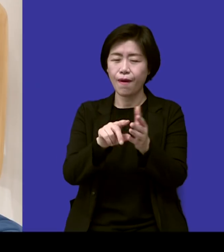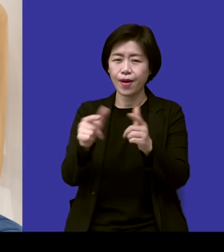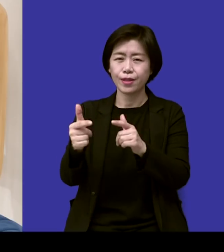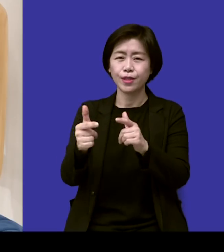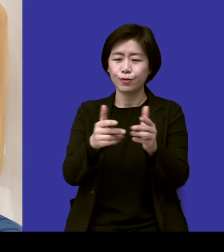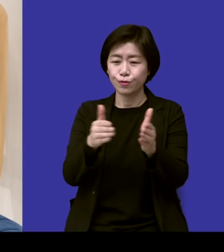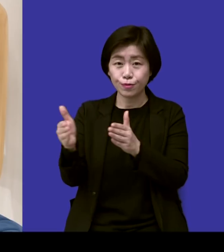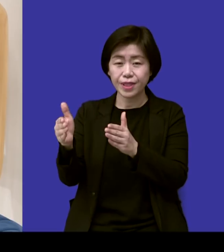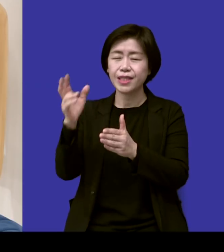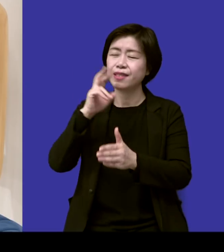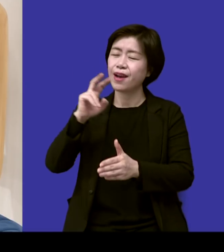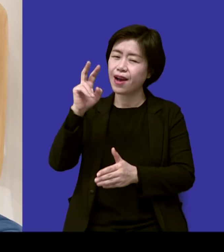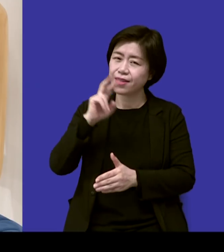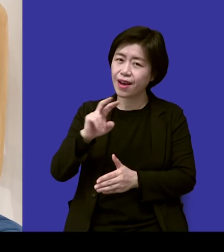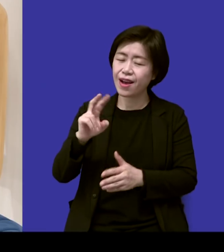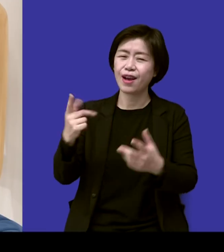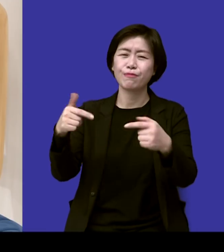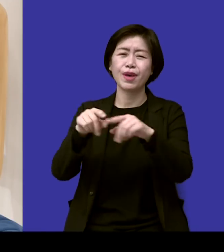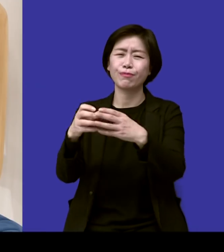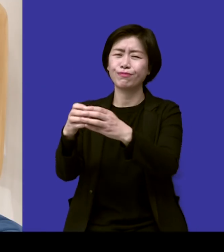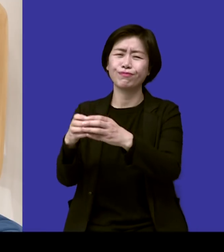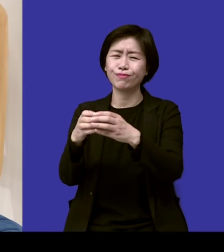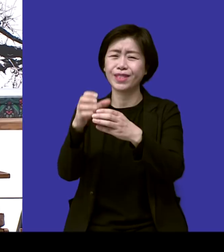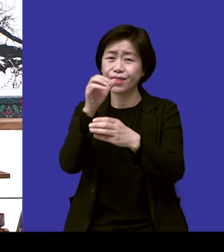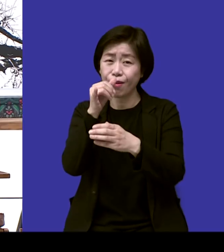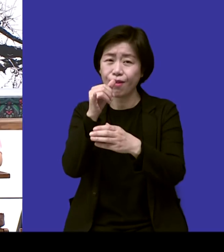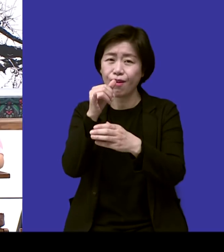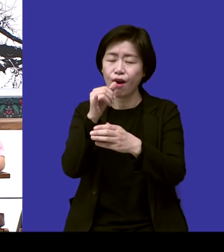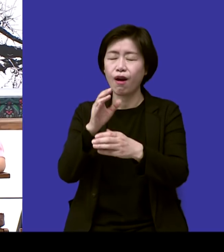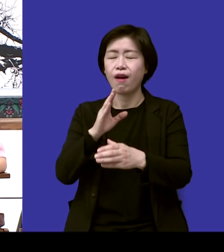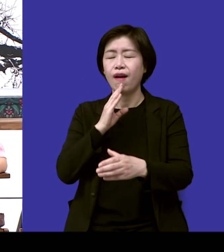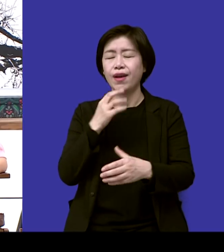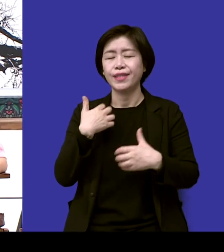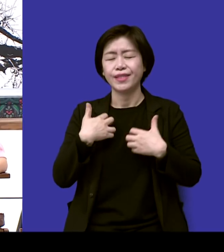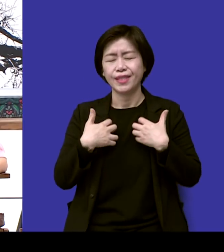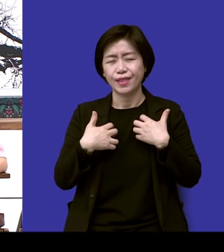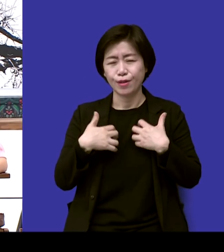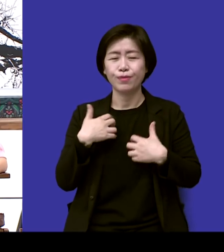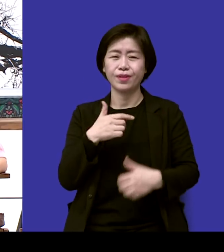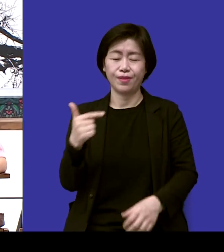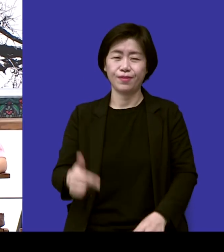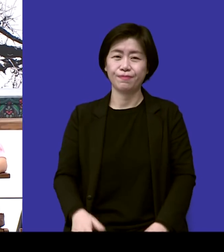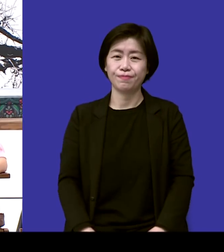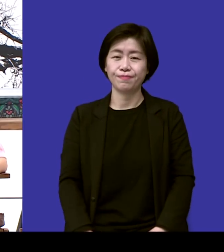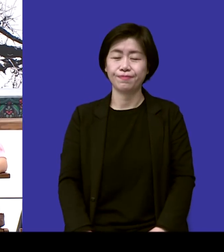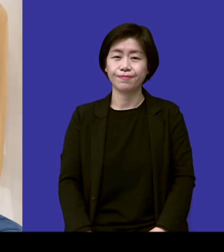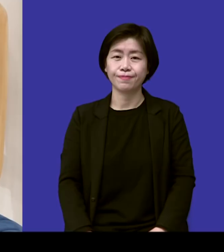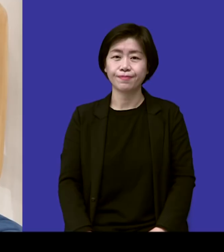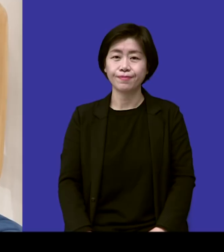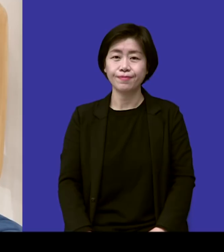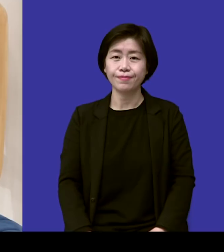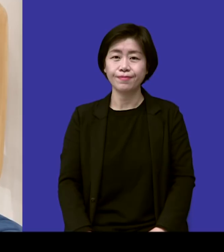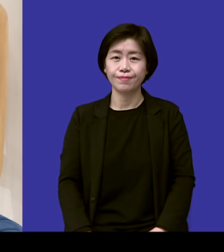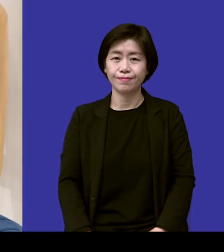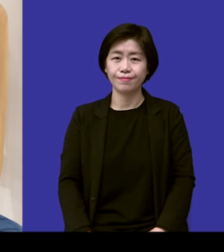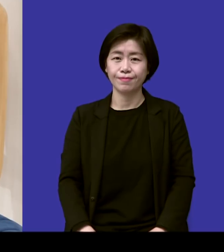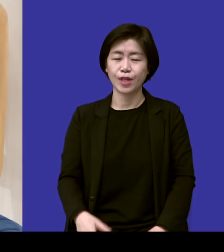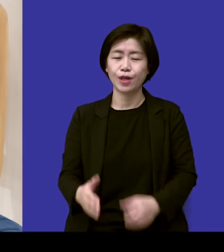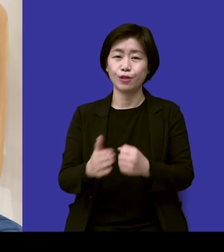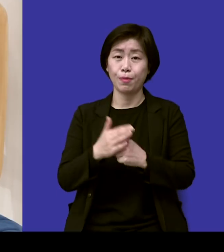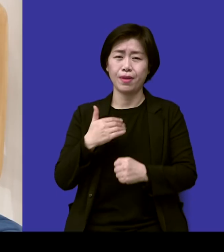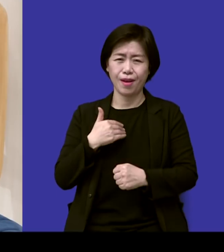점심 먹고 뭐 아이스크림도 먹으러 가고 예. 그게 너무 재밌던 재밌죠. 거예요. 예. 그럼요. 그때 당시에 너무 재밌어서 막 일요일이